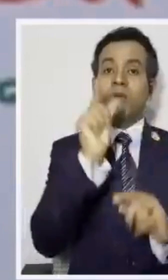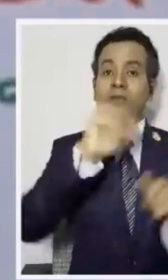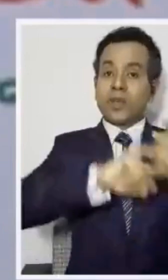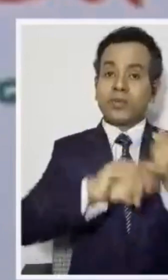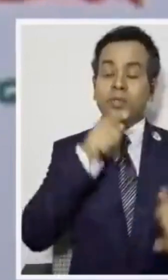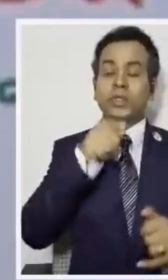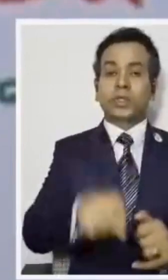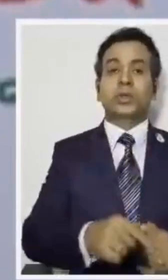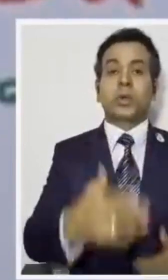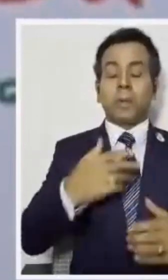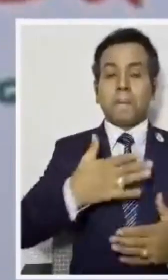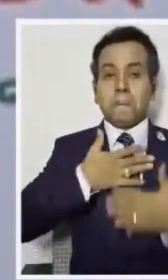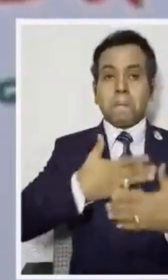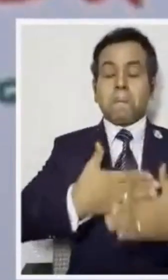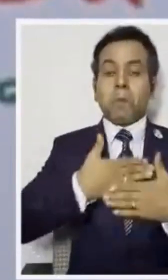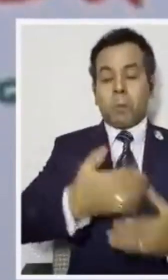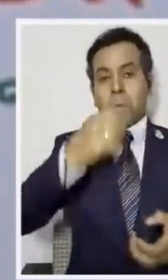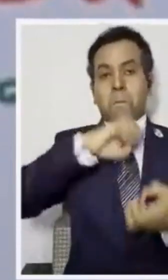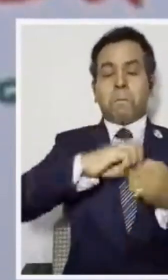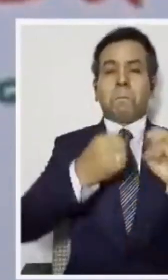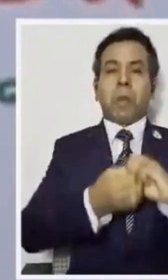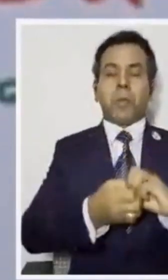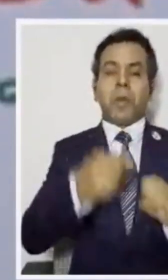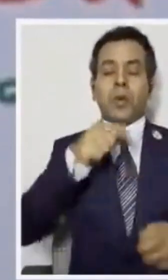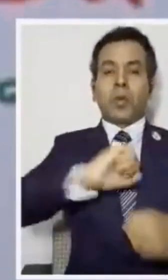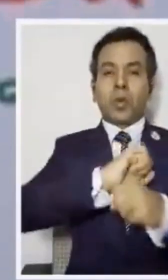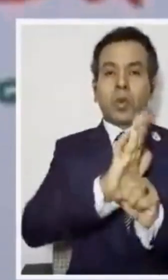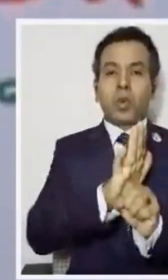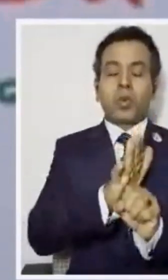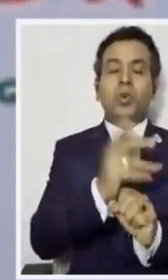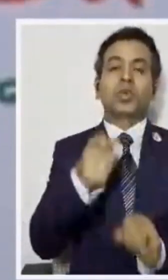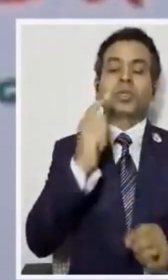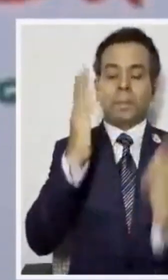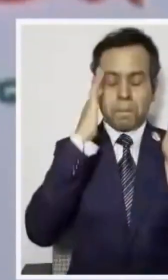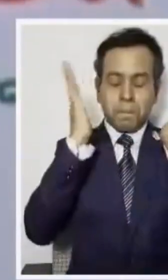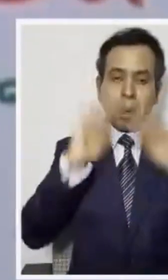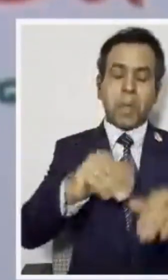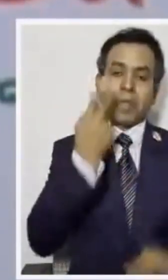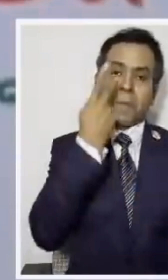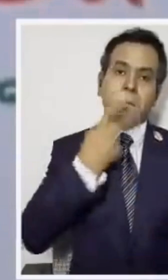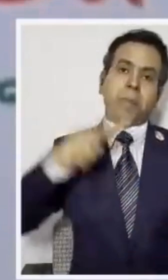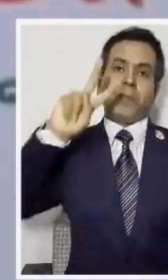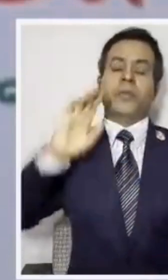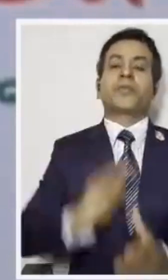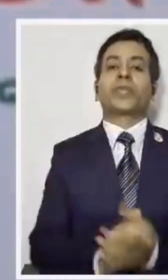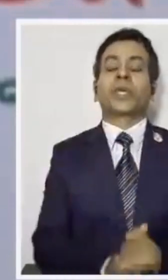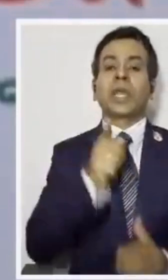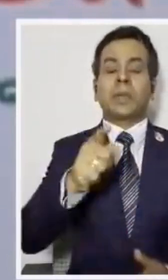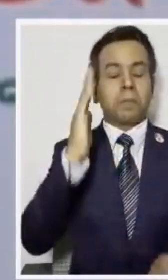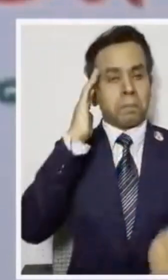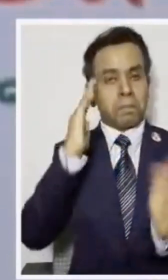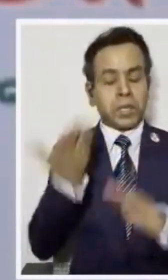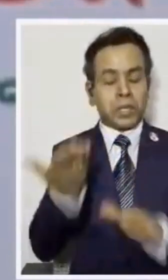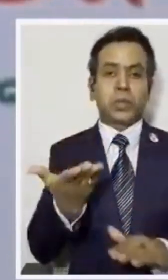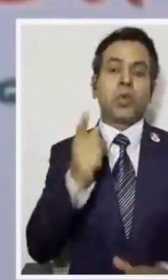বাড়িয়ে দেয়, সেই সাথে মৃত্যু ঝুঁকিও বাড়ে। সুতরাং ধূমপান ও তামাক ছাড়ুন, সুস্থ থাকুন।